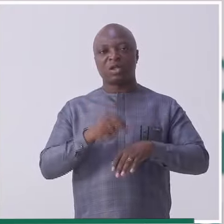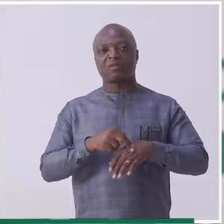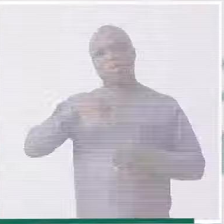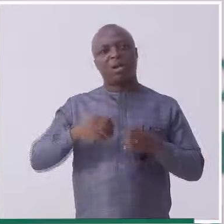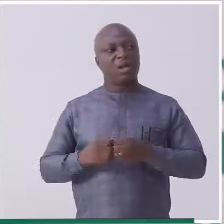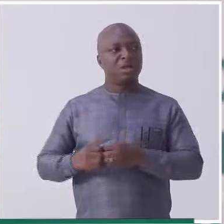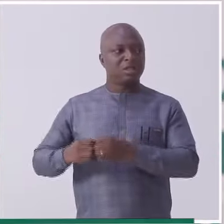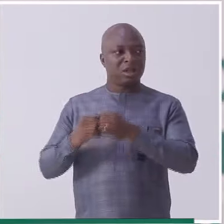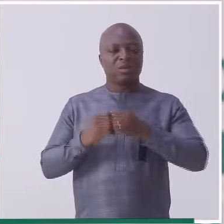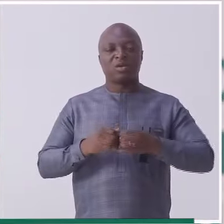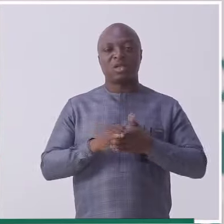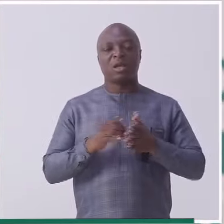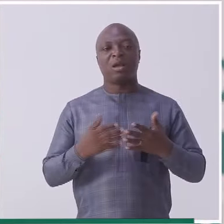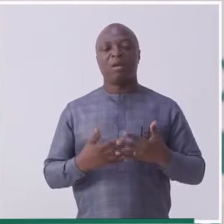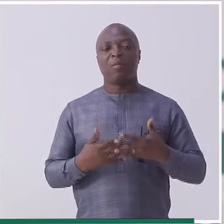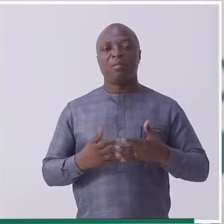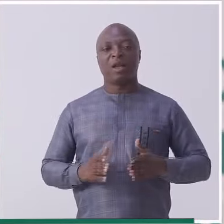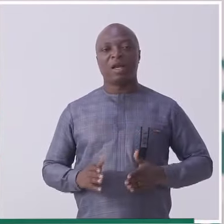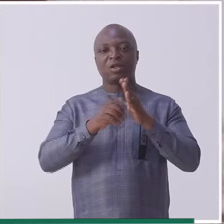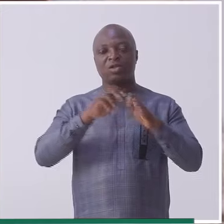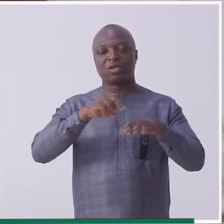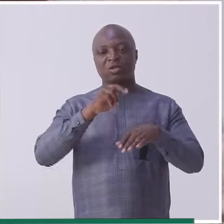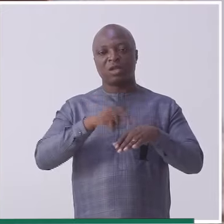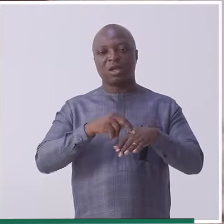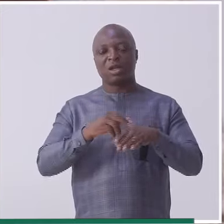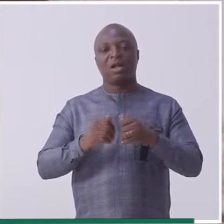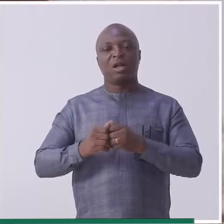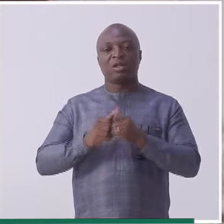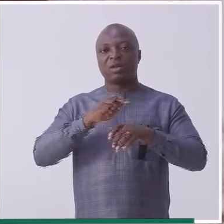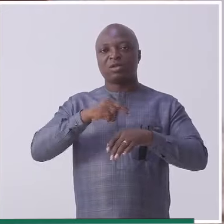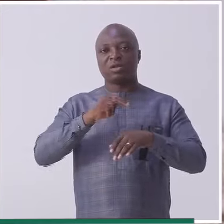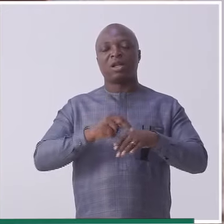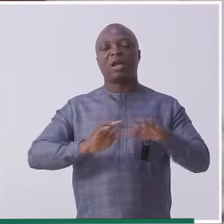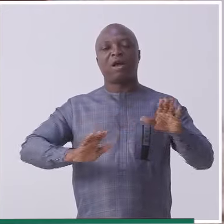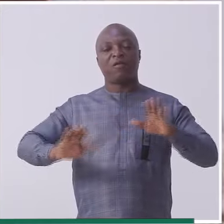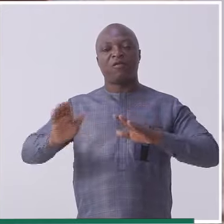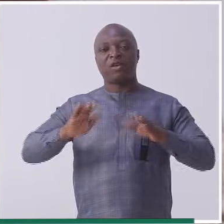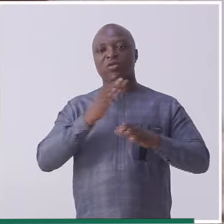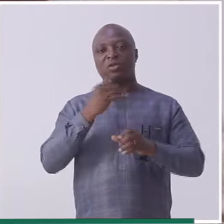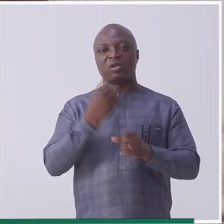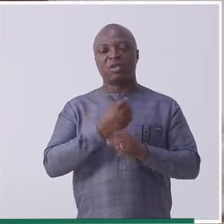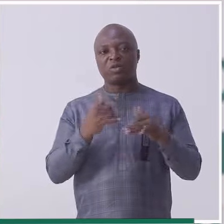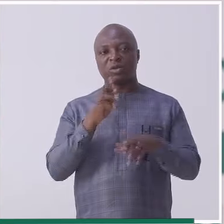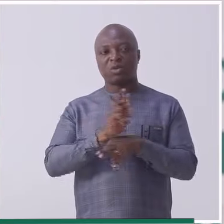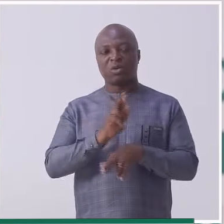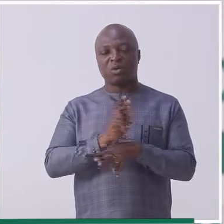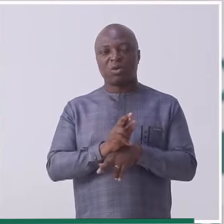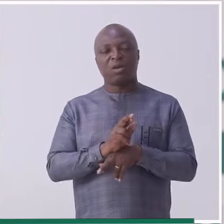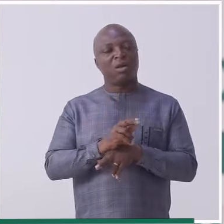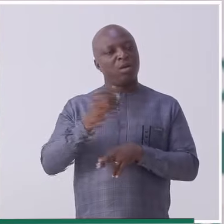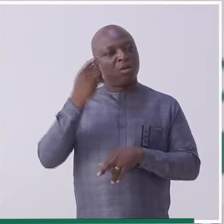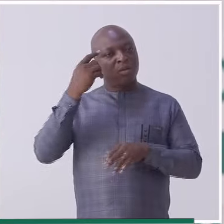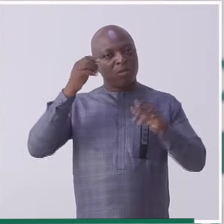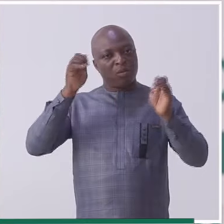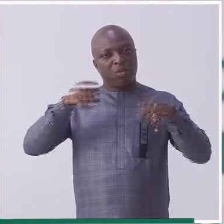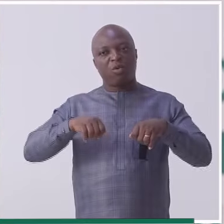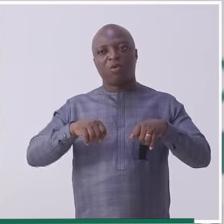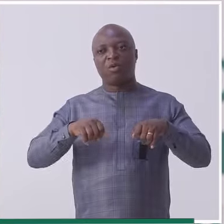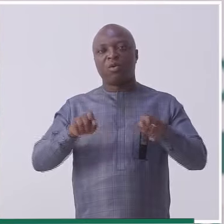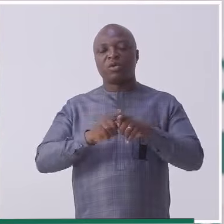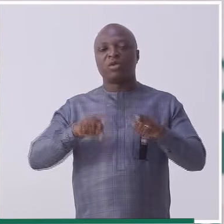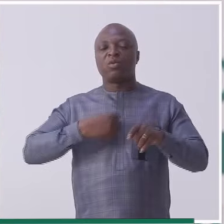me semble que ces mécanismes qui ont été mis en branle et dans lesquels chacun a joué sa partition peuvent